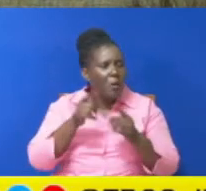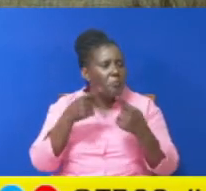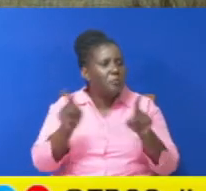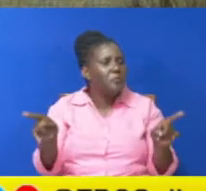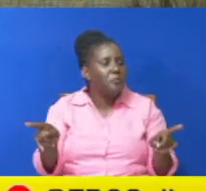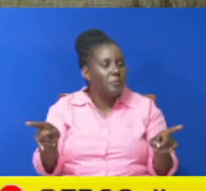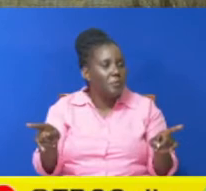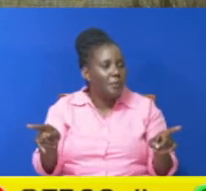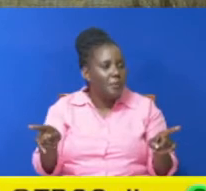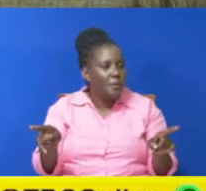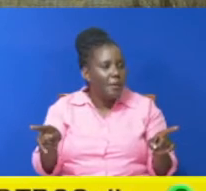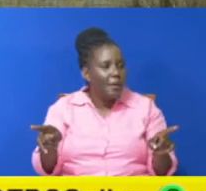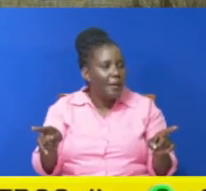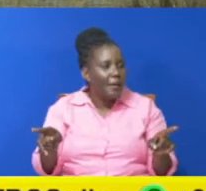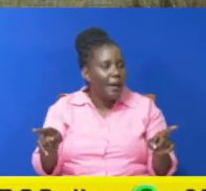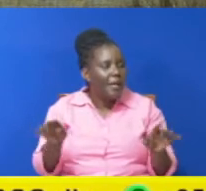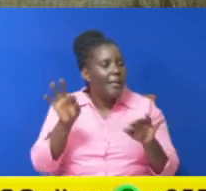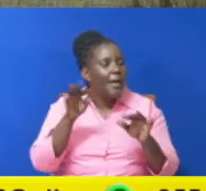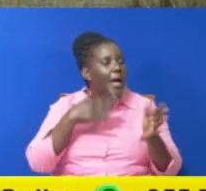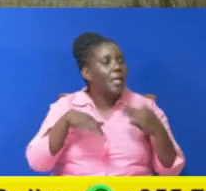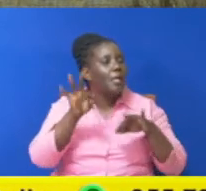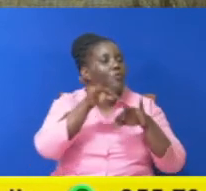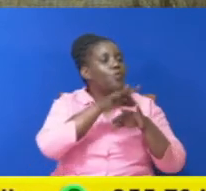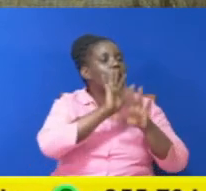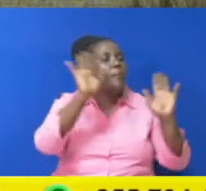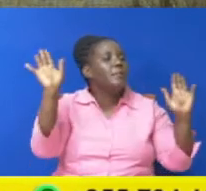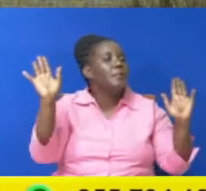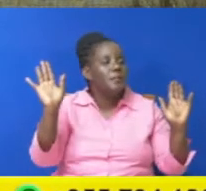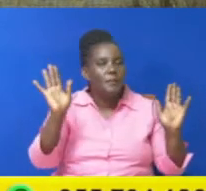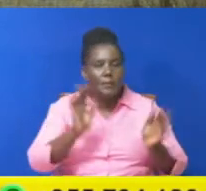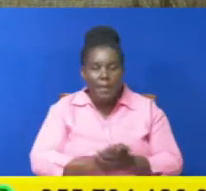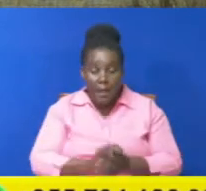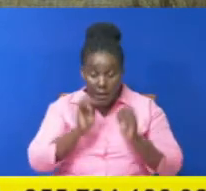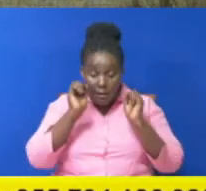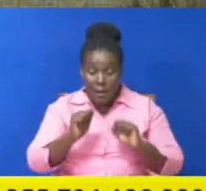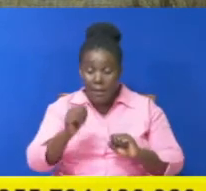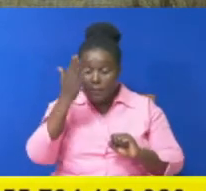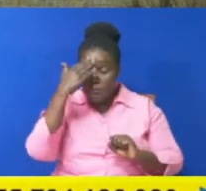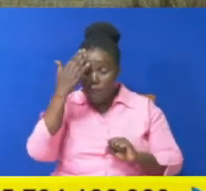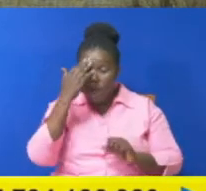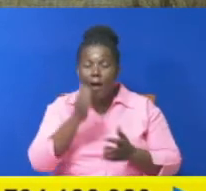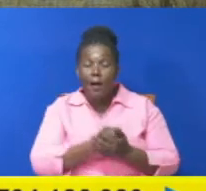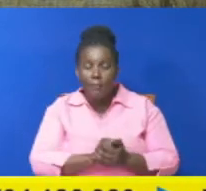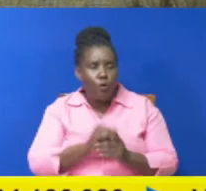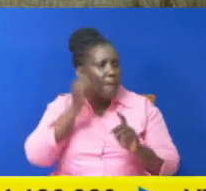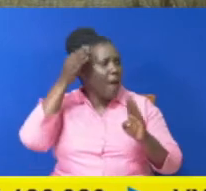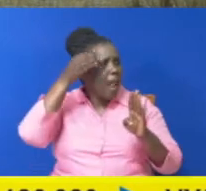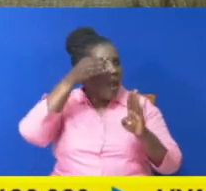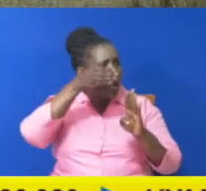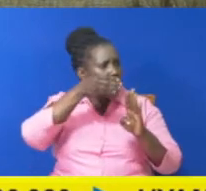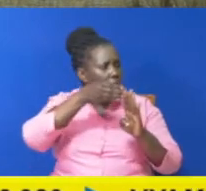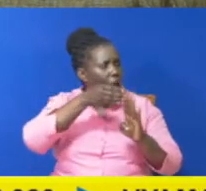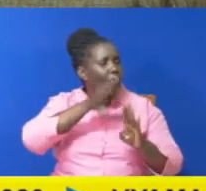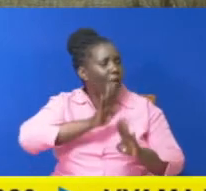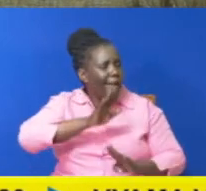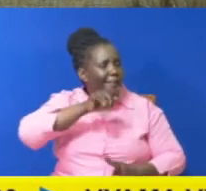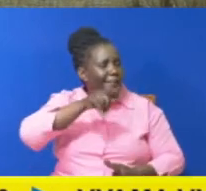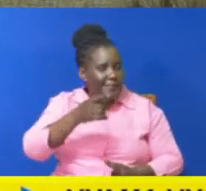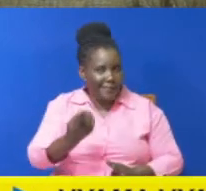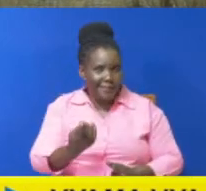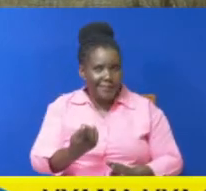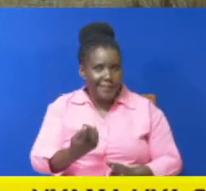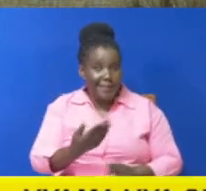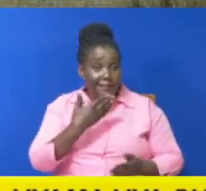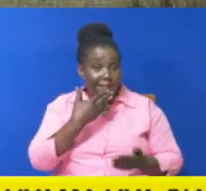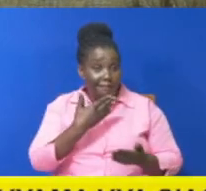ni kwamba ukishamuoa amemaliza kazi. Kwa ni vizuri mkaingia na mtu ambaye mna maono yanayofanana. Yaani mnasema bwana tunaenda